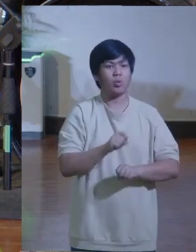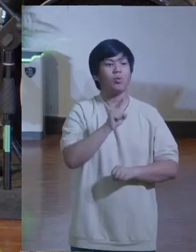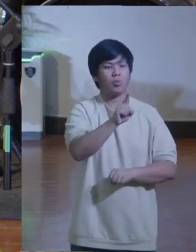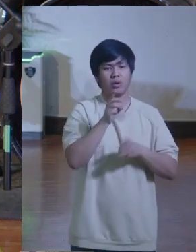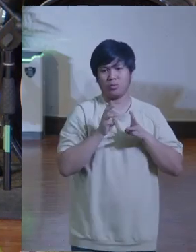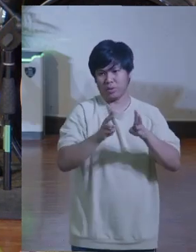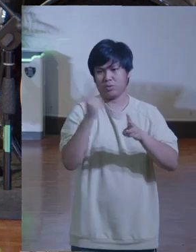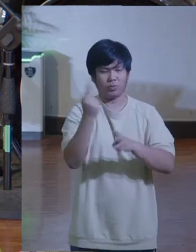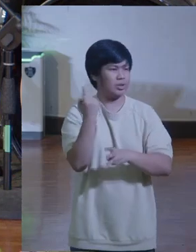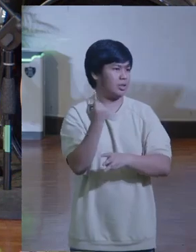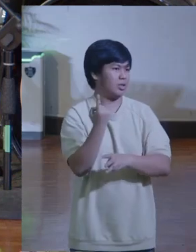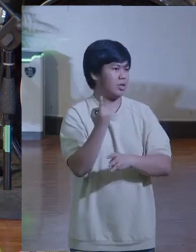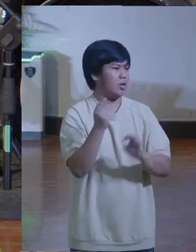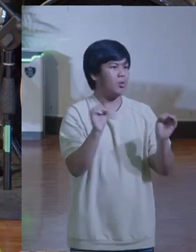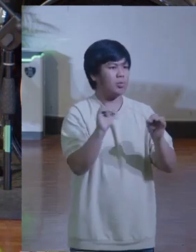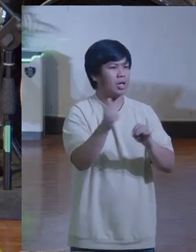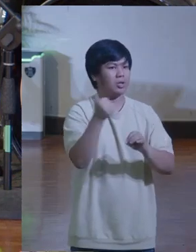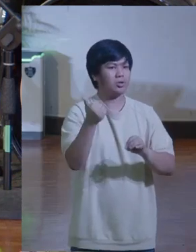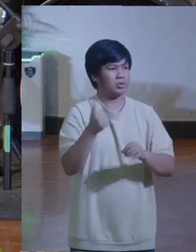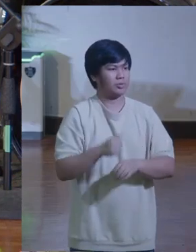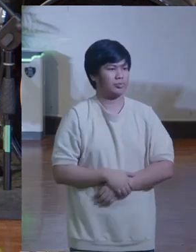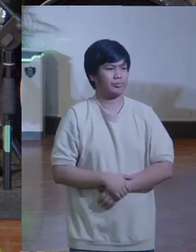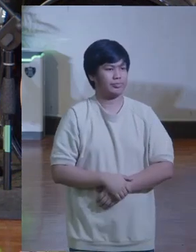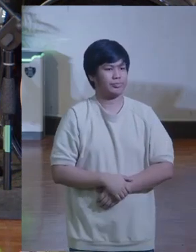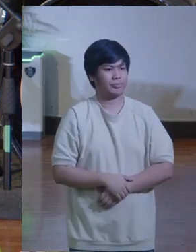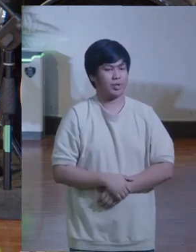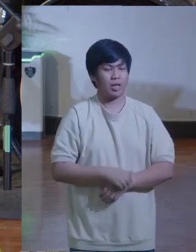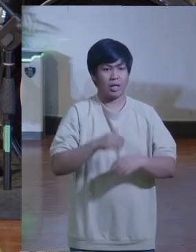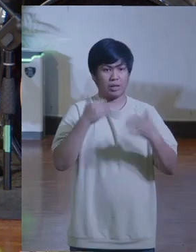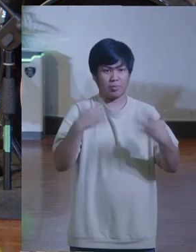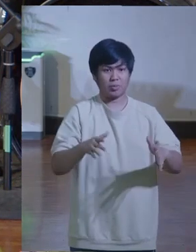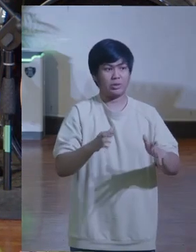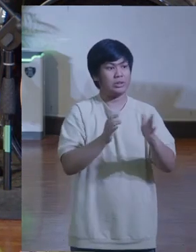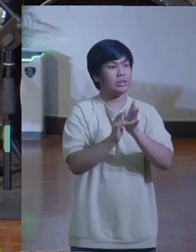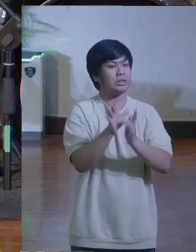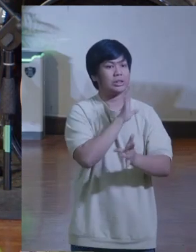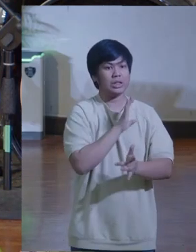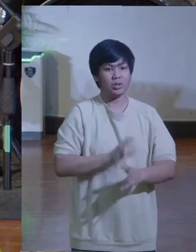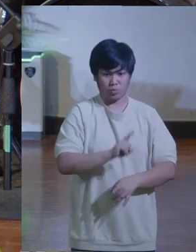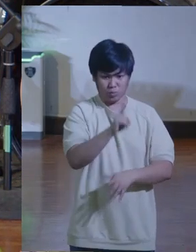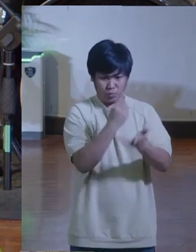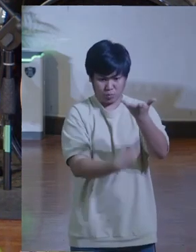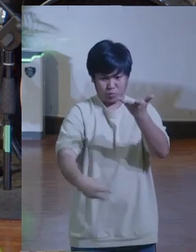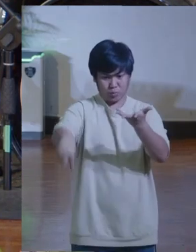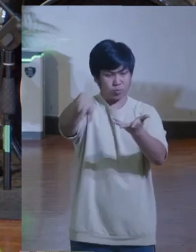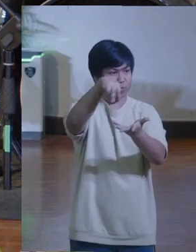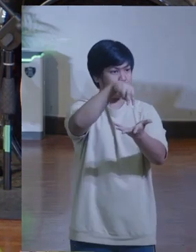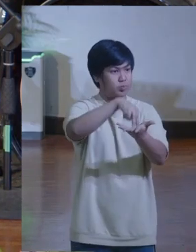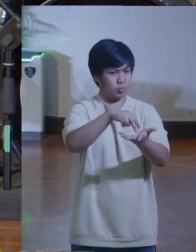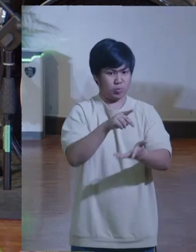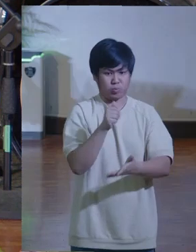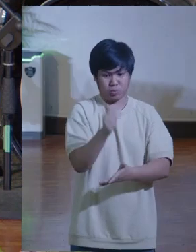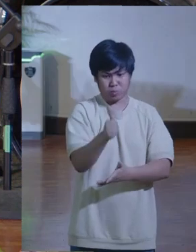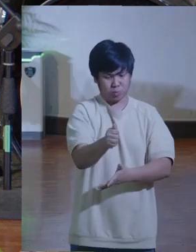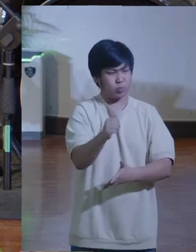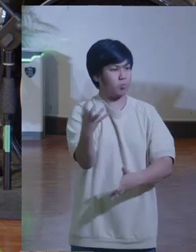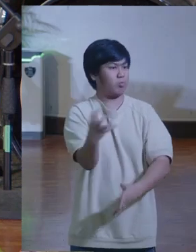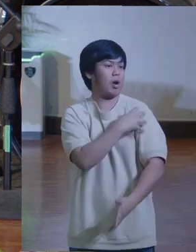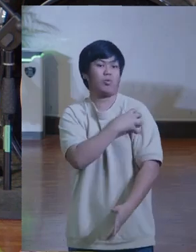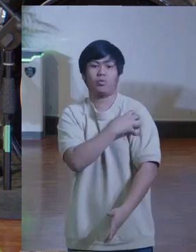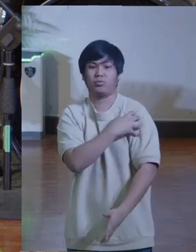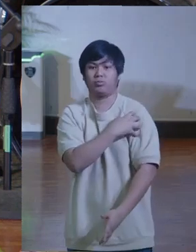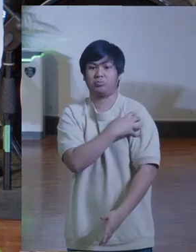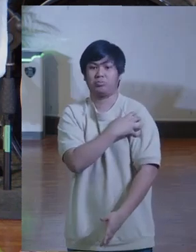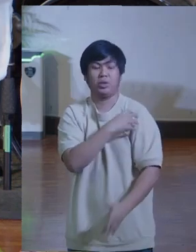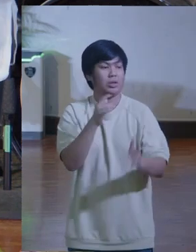daan. Panglima, siya lang ang nabuhay na maguli. Sa verse 18 po ng ating binasa kanina. And He is the head